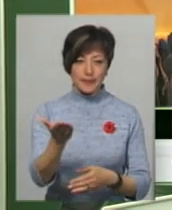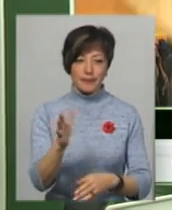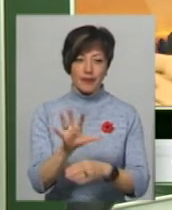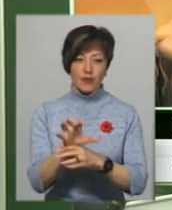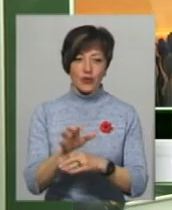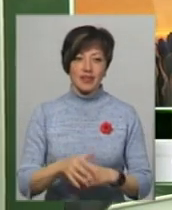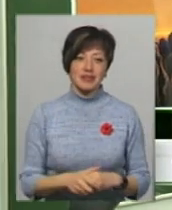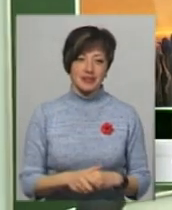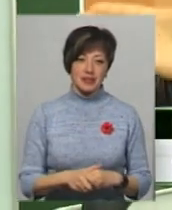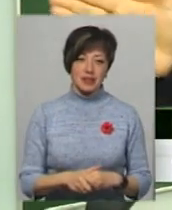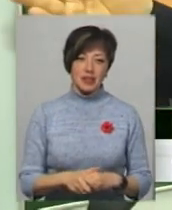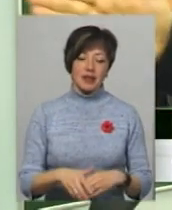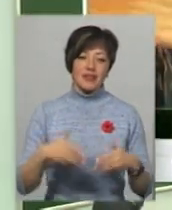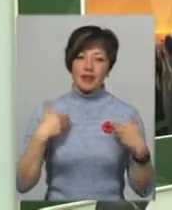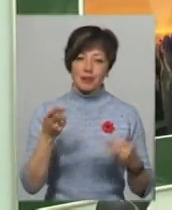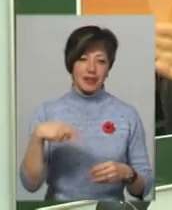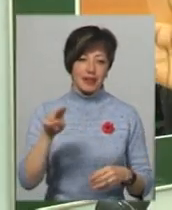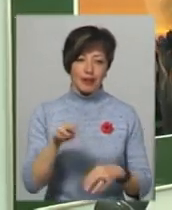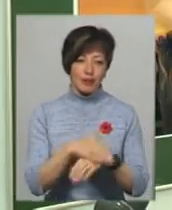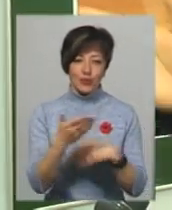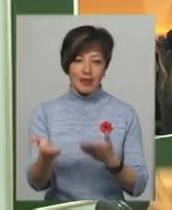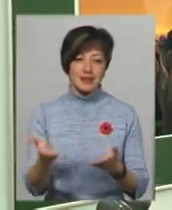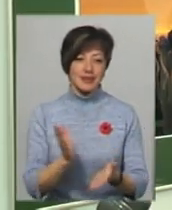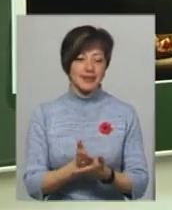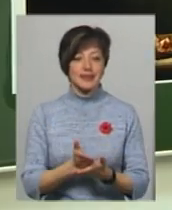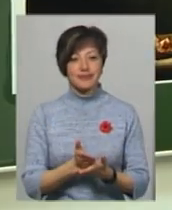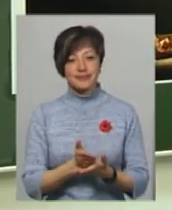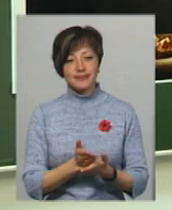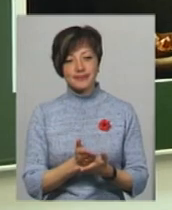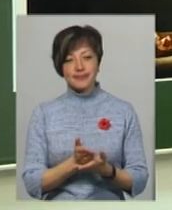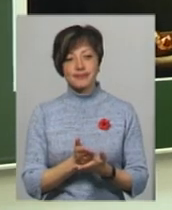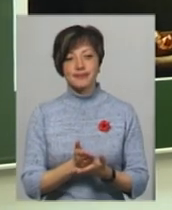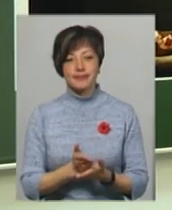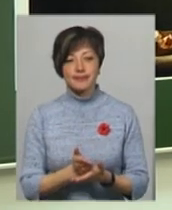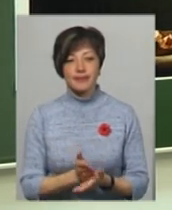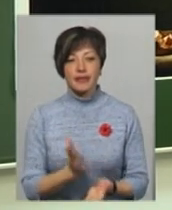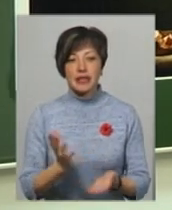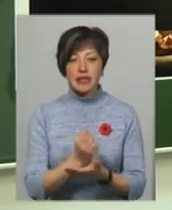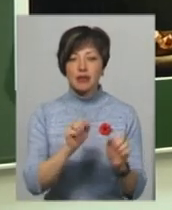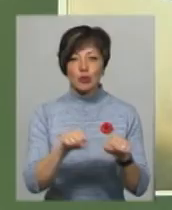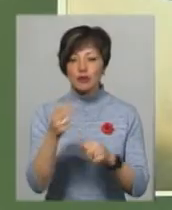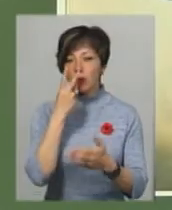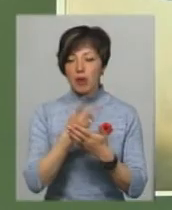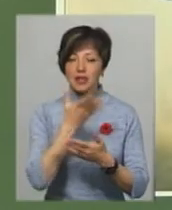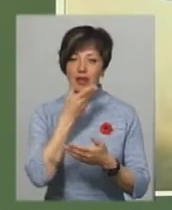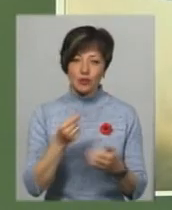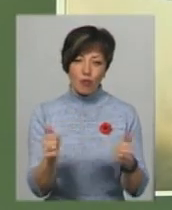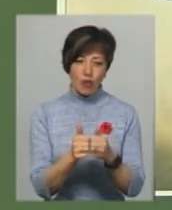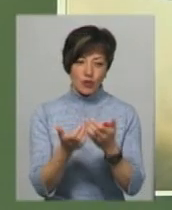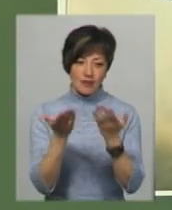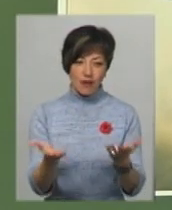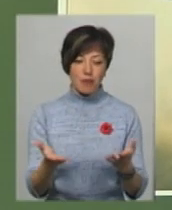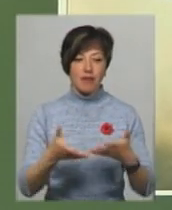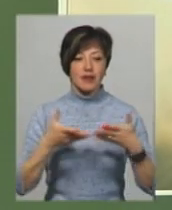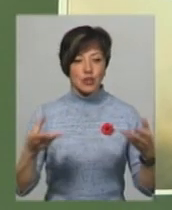фотографіях. Вітамін Д, будь ласка, ось він є. Найдіть можливість побачити красу, яка поруч з вами,